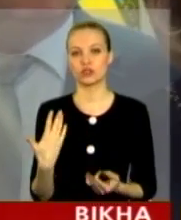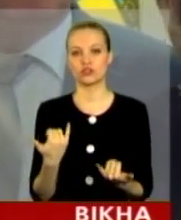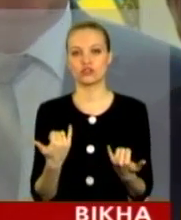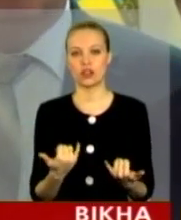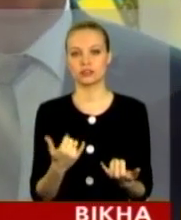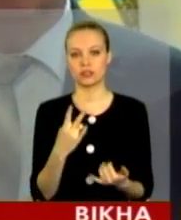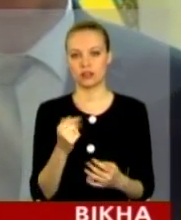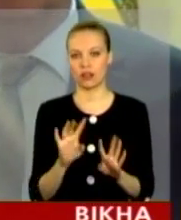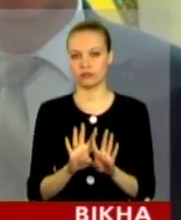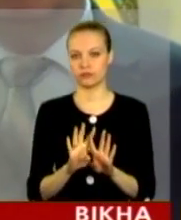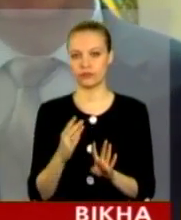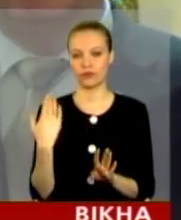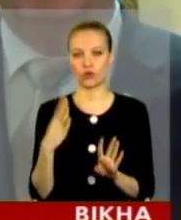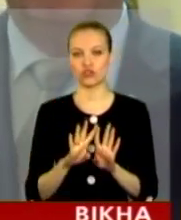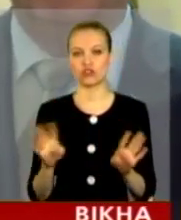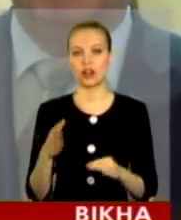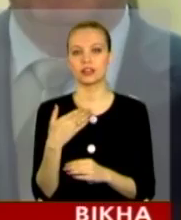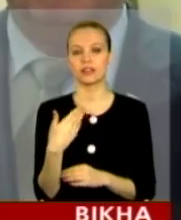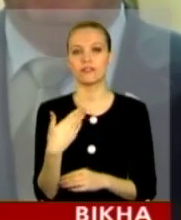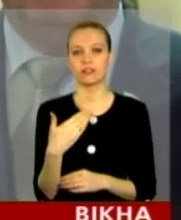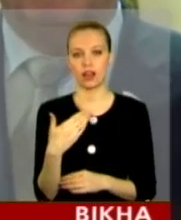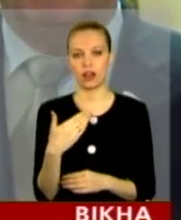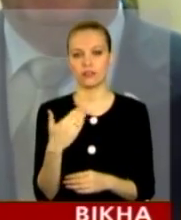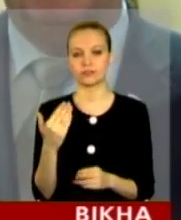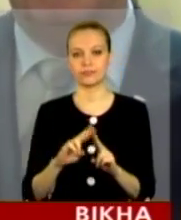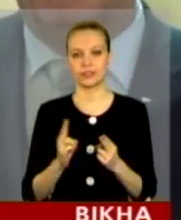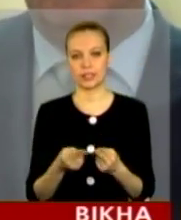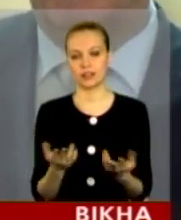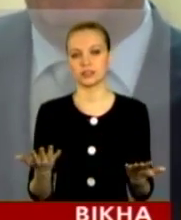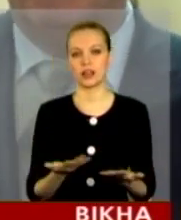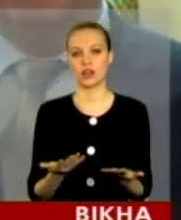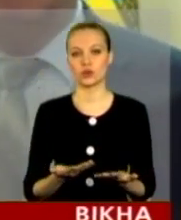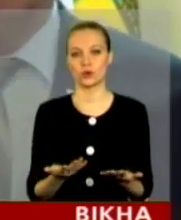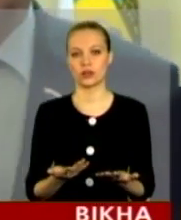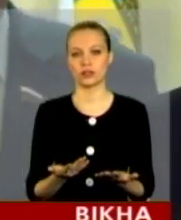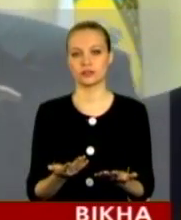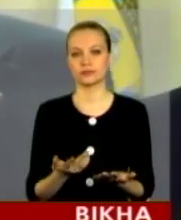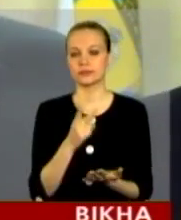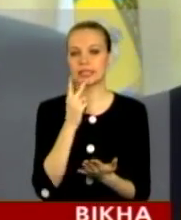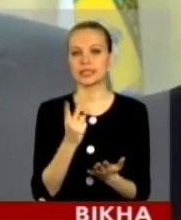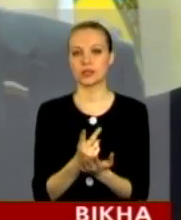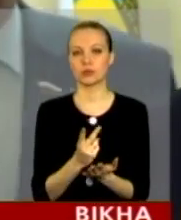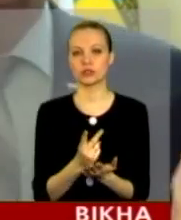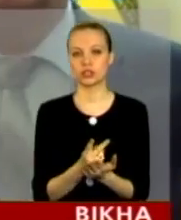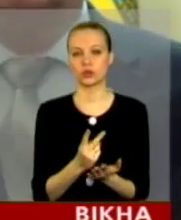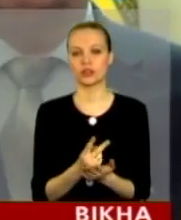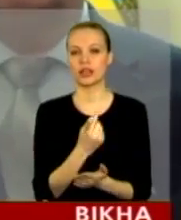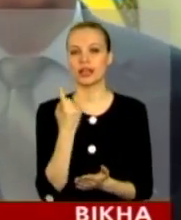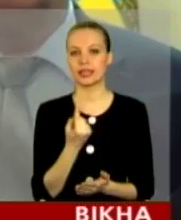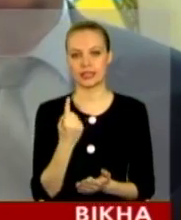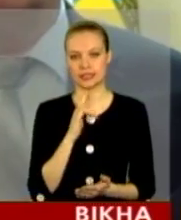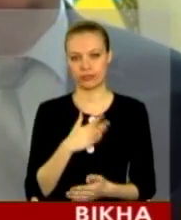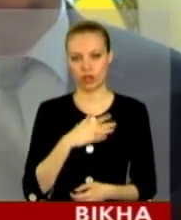фоне шеренги флагов субъекта Федерации, которые демонстрируют единство